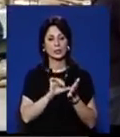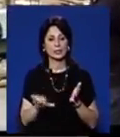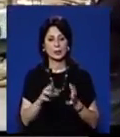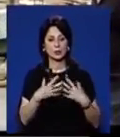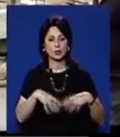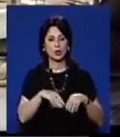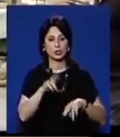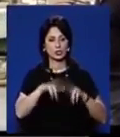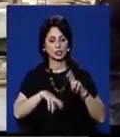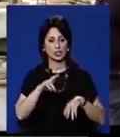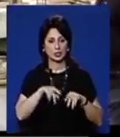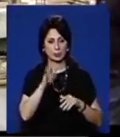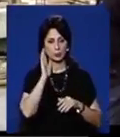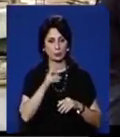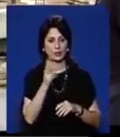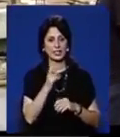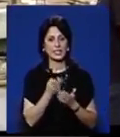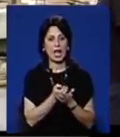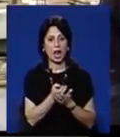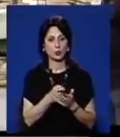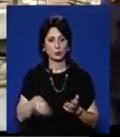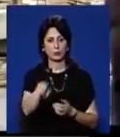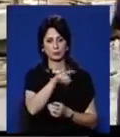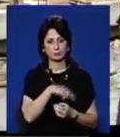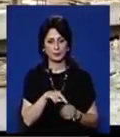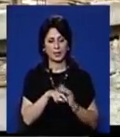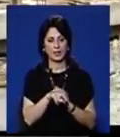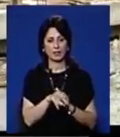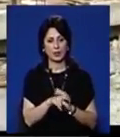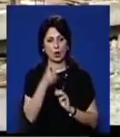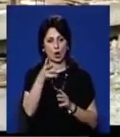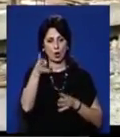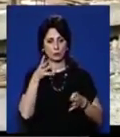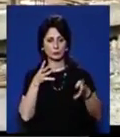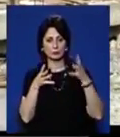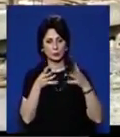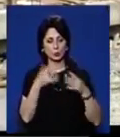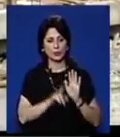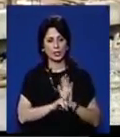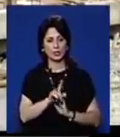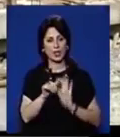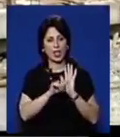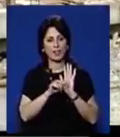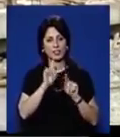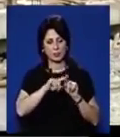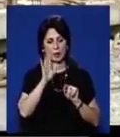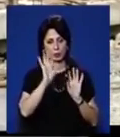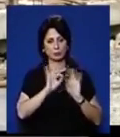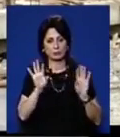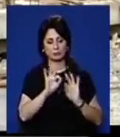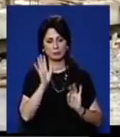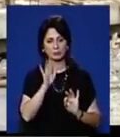560 ოჯახზე შენდება წყალტუბოს ამუბანში ბინები დევნილებისთვის. ორი კორპუსის შენებლობა უკვე დაწყებულია და 6 მალე